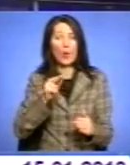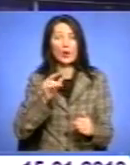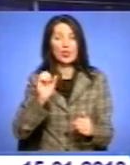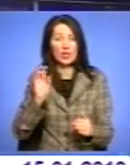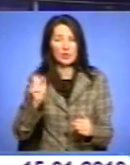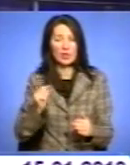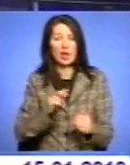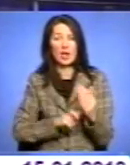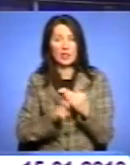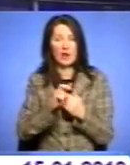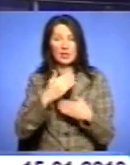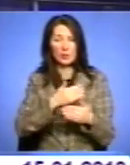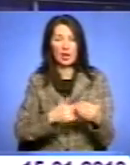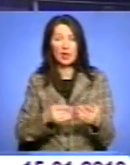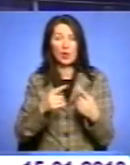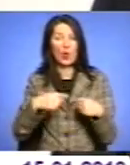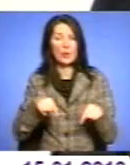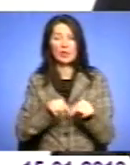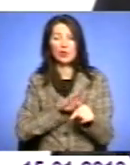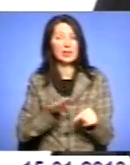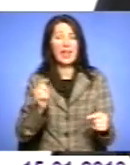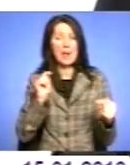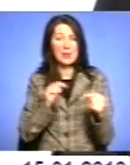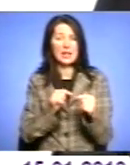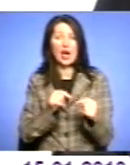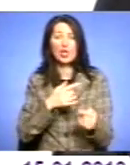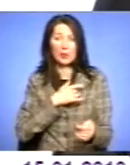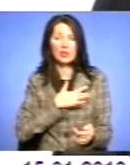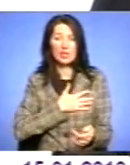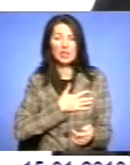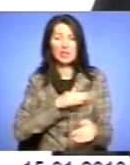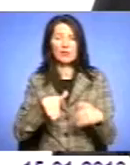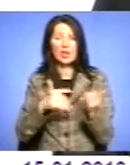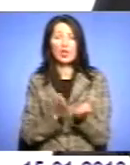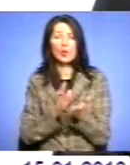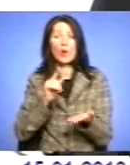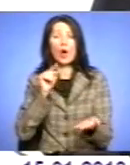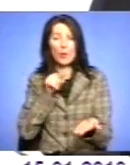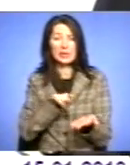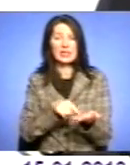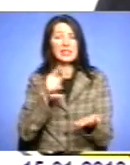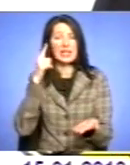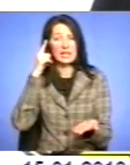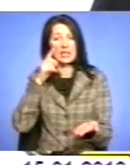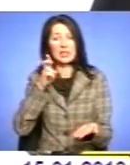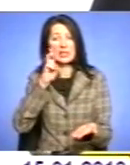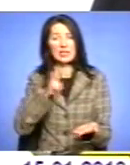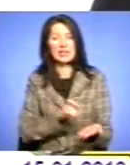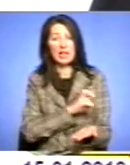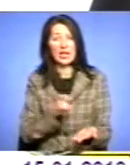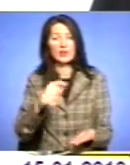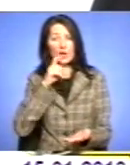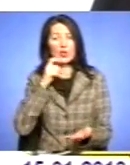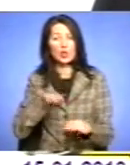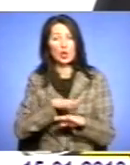не підлягають приватизації. В загальному позиція і церкви, і українського народу є однакова, що